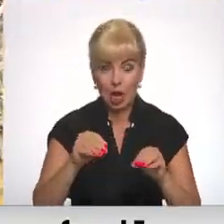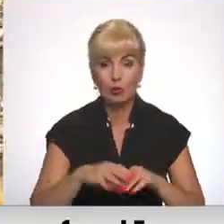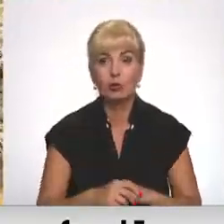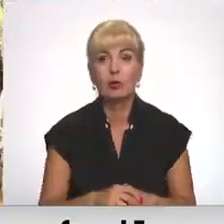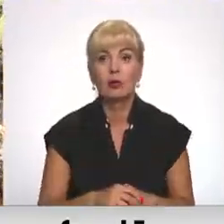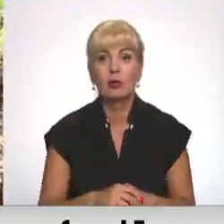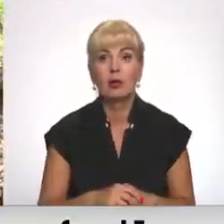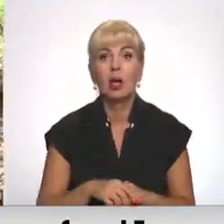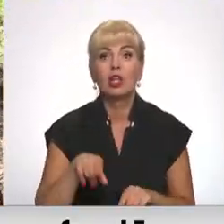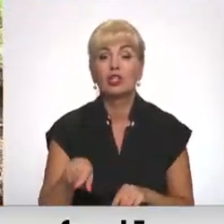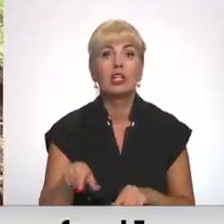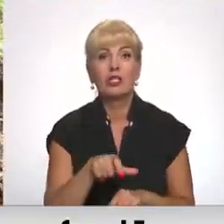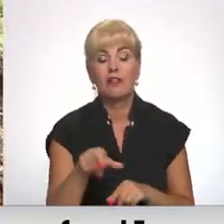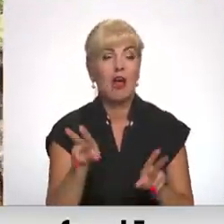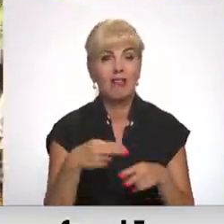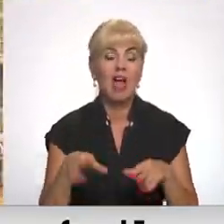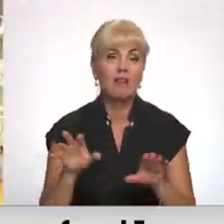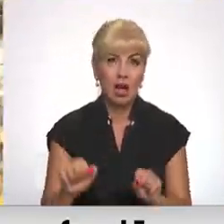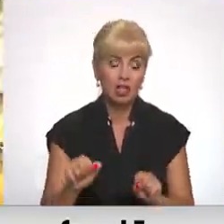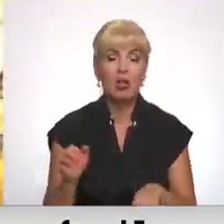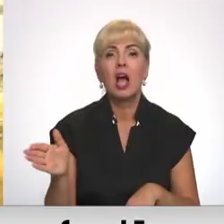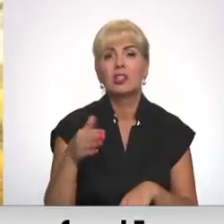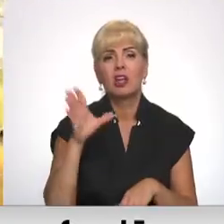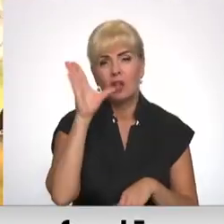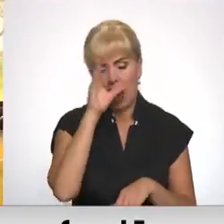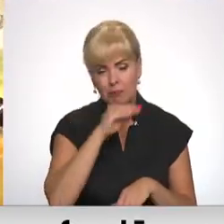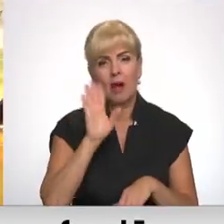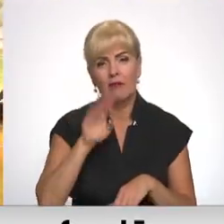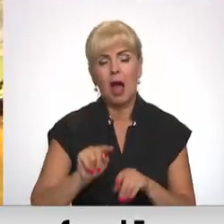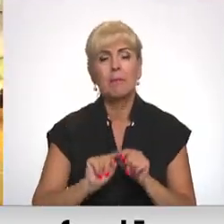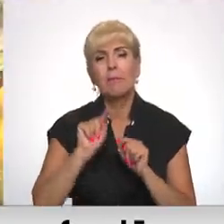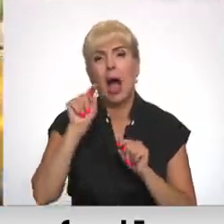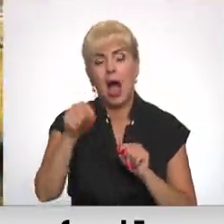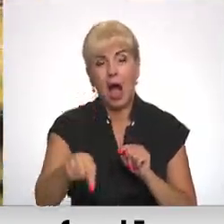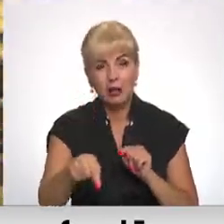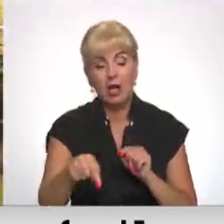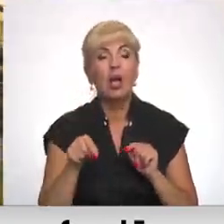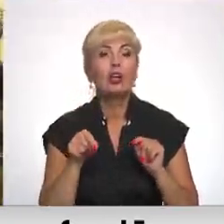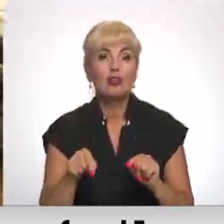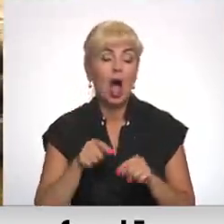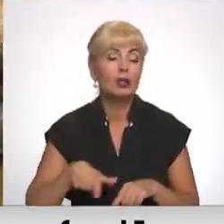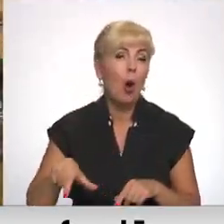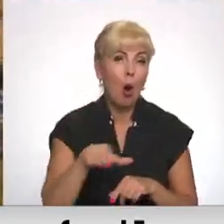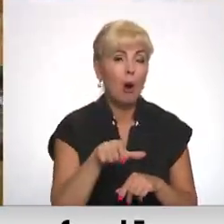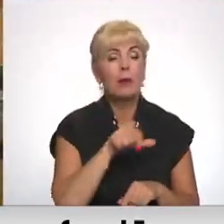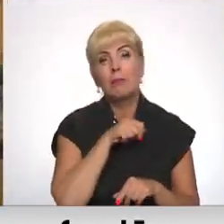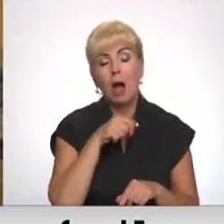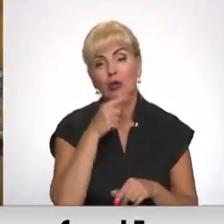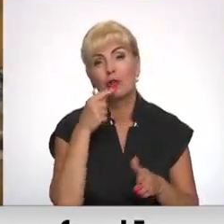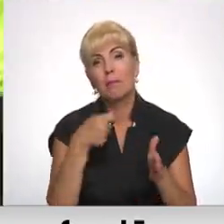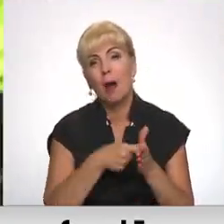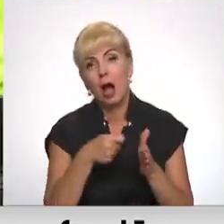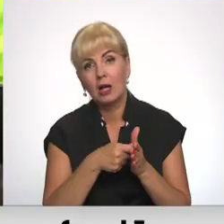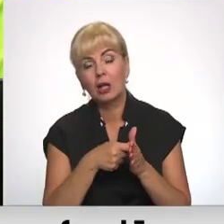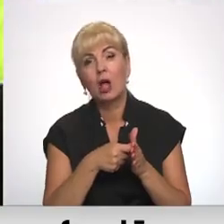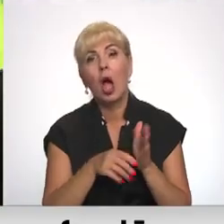nav jāiztiek, jo zivis mierīgi tiek pāri un šādi. Viņi arī upē barojās organismi ar